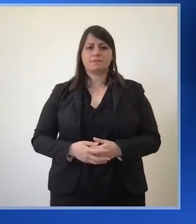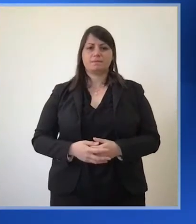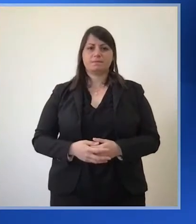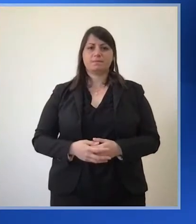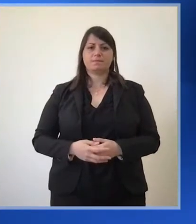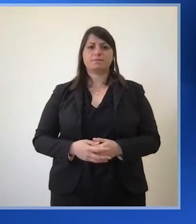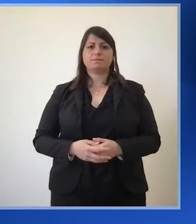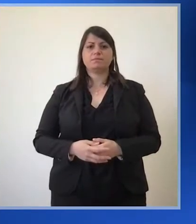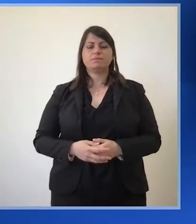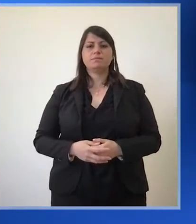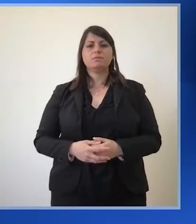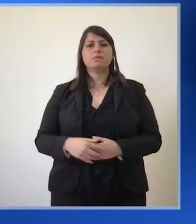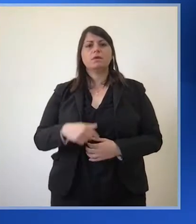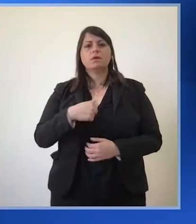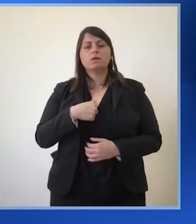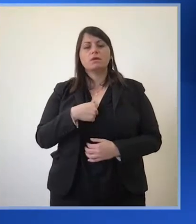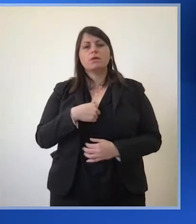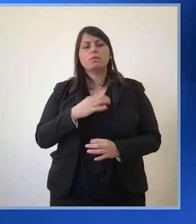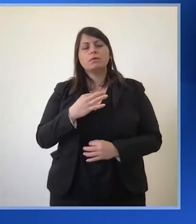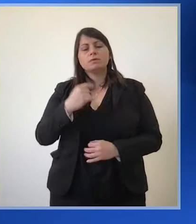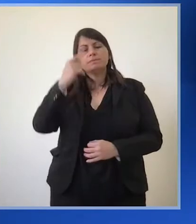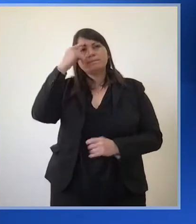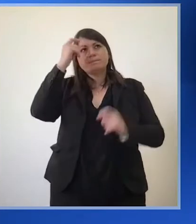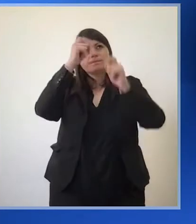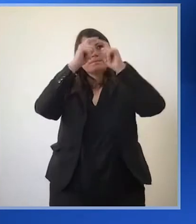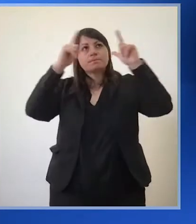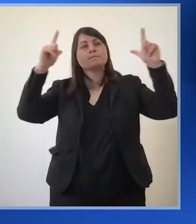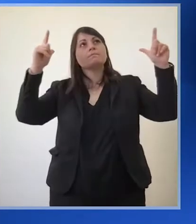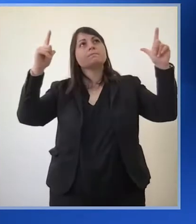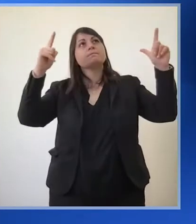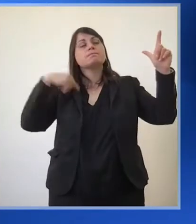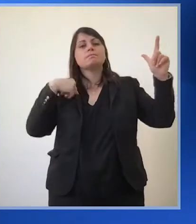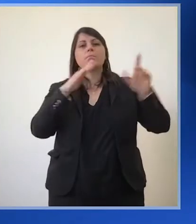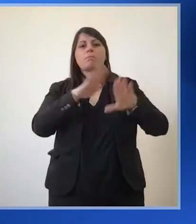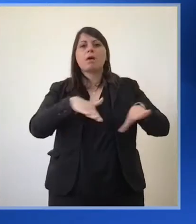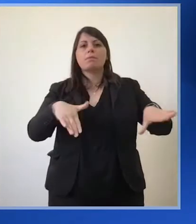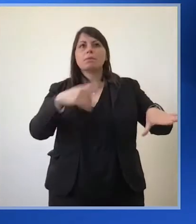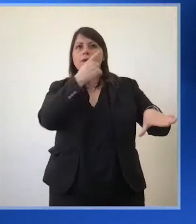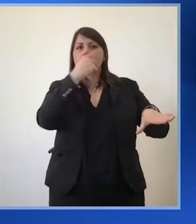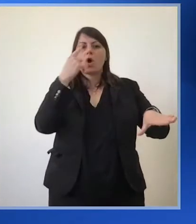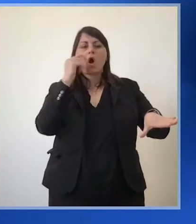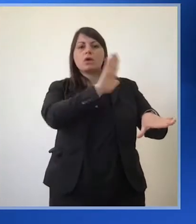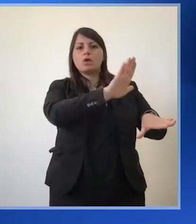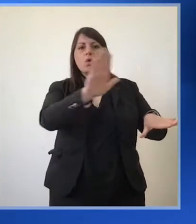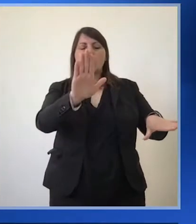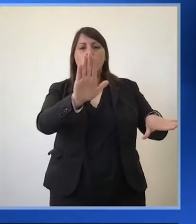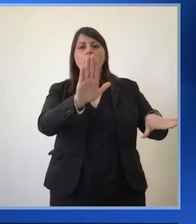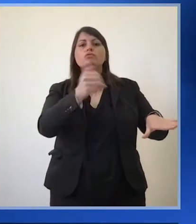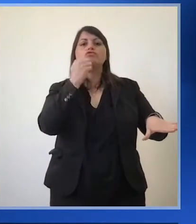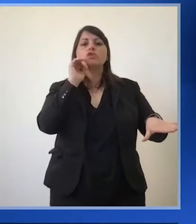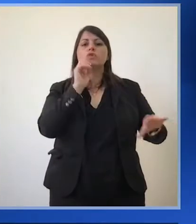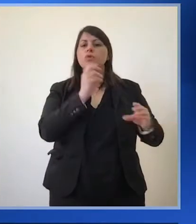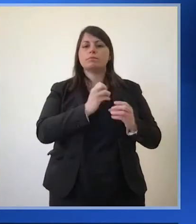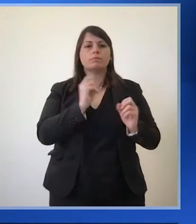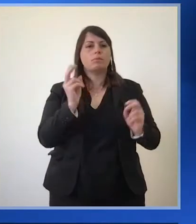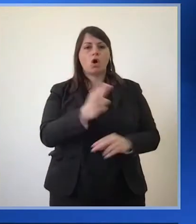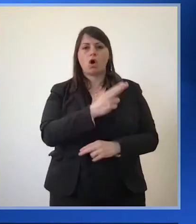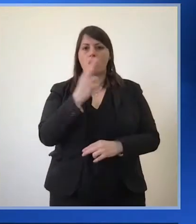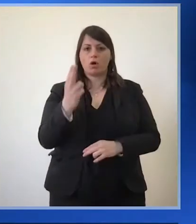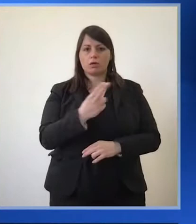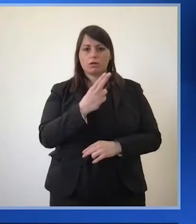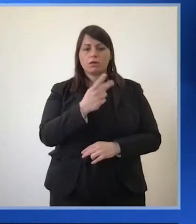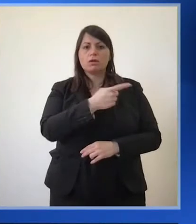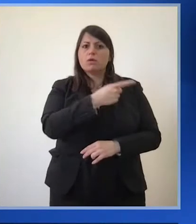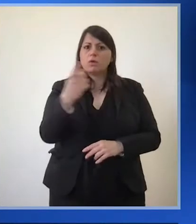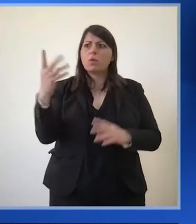Ho negli occhi lo sguardo dei bambini rimasti orfani e che fuggono dalla